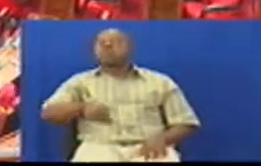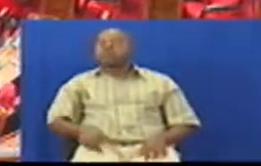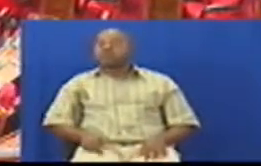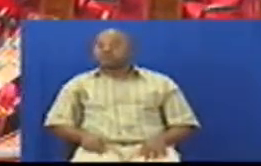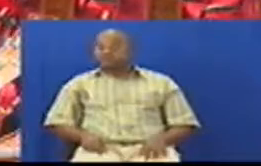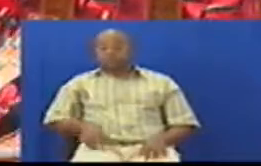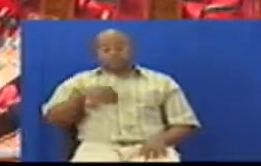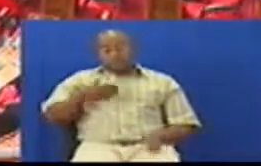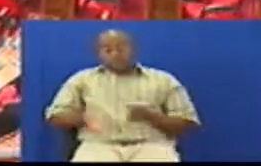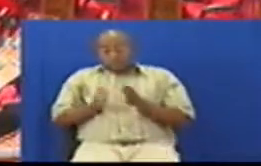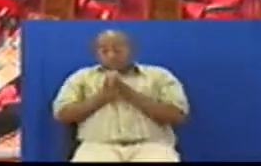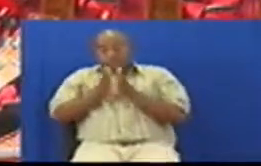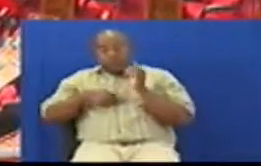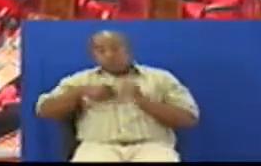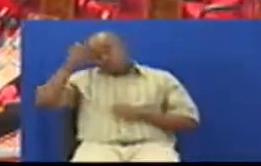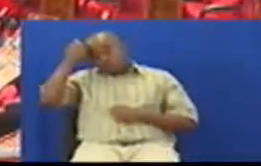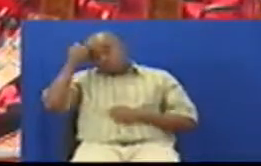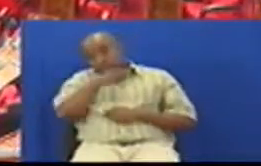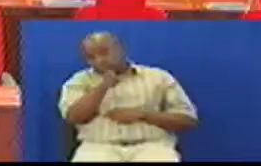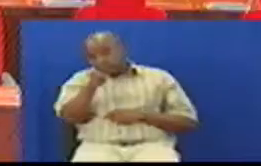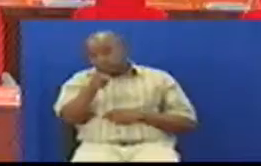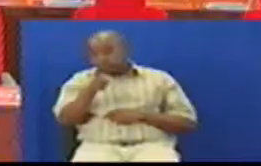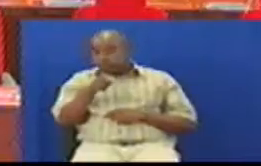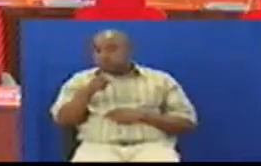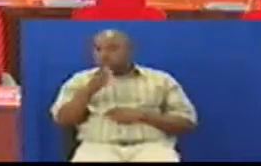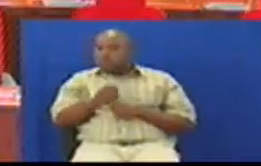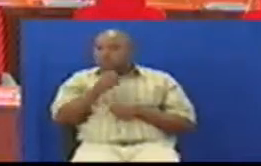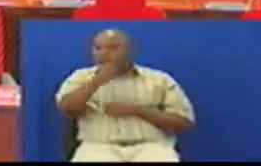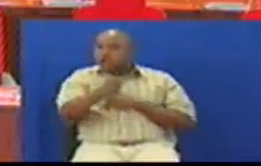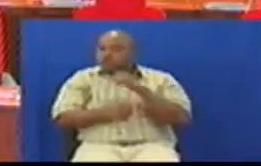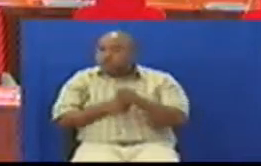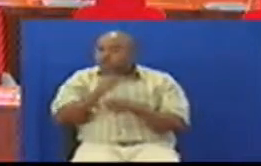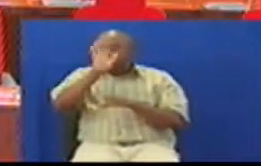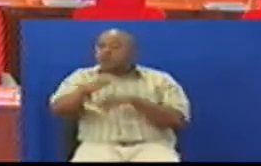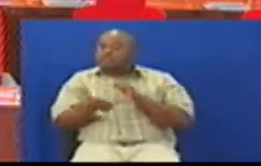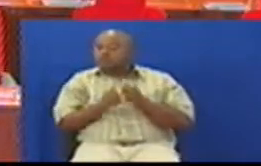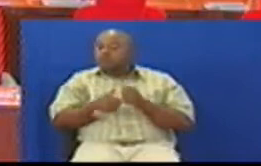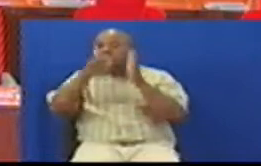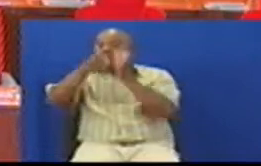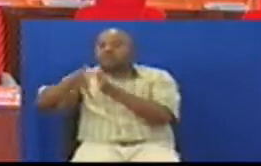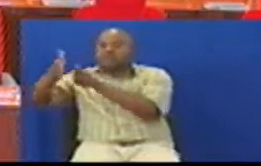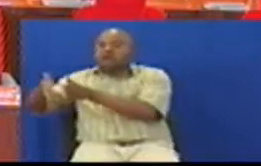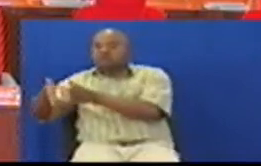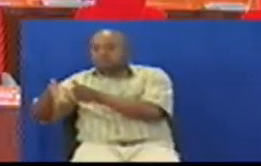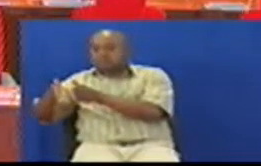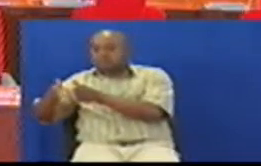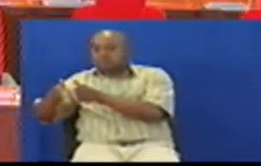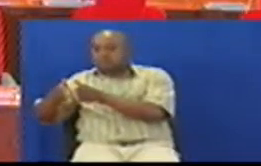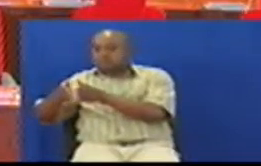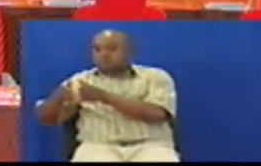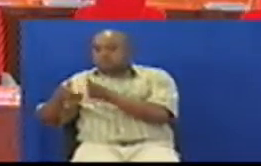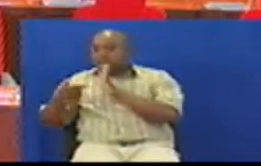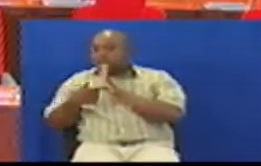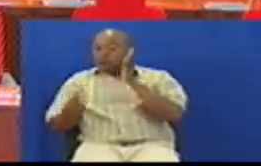Mheshimiwa Spika, wana hizi hatua za kuachana na binadamu wanapiga hatua kila siku. Walianza kila